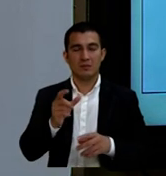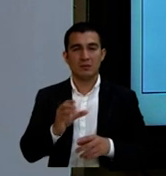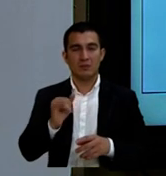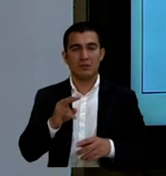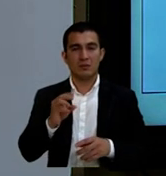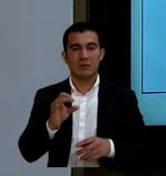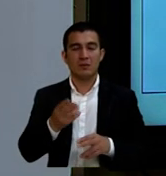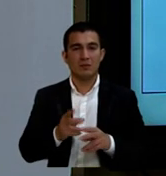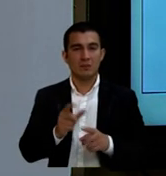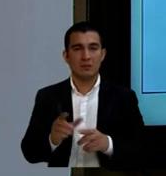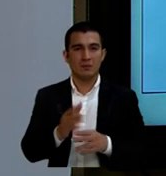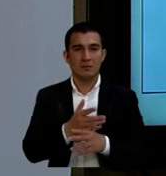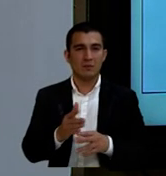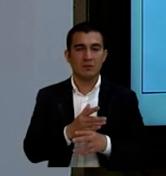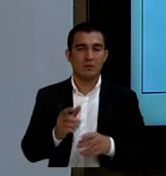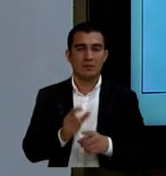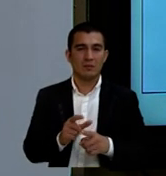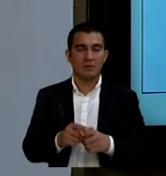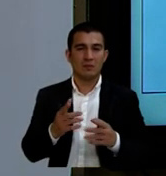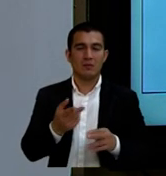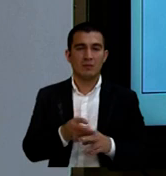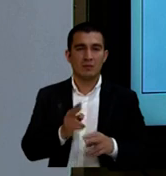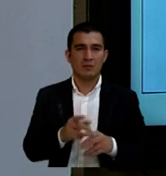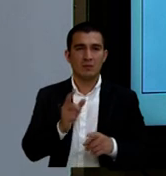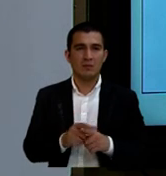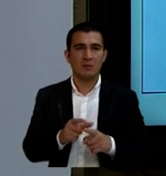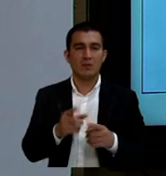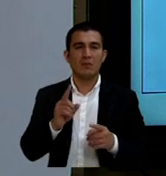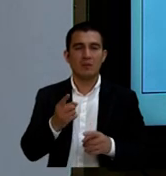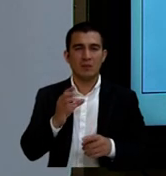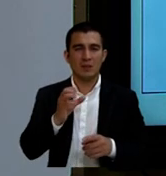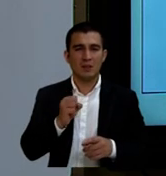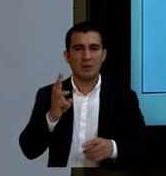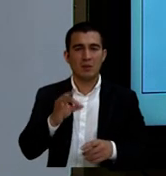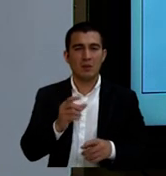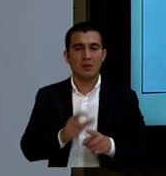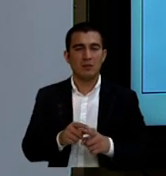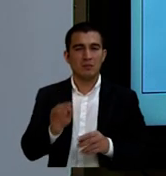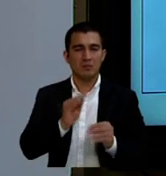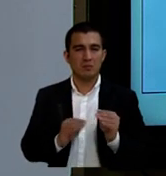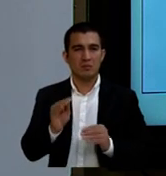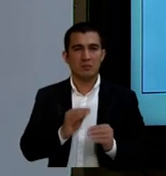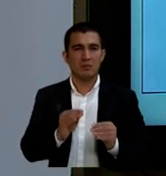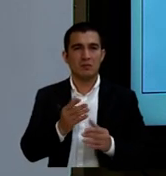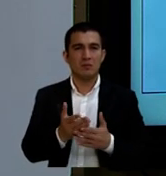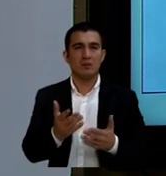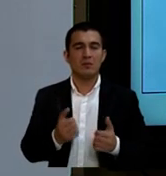diqqat qiling-a. Yozuvchi nimaga mana shu so'zlarni qo'lladi ekan? Nega bir so'zni takrorlamadi